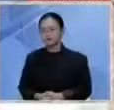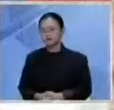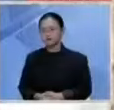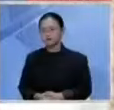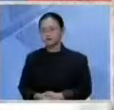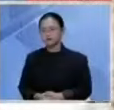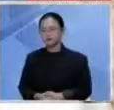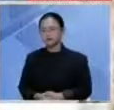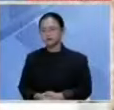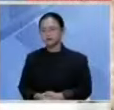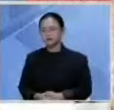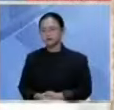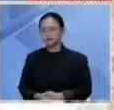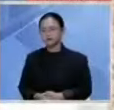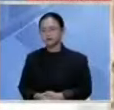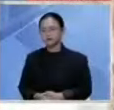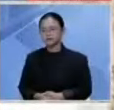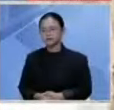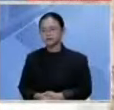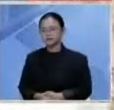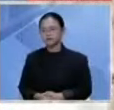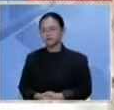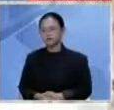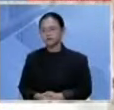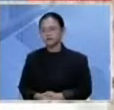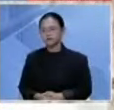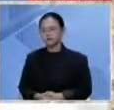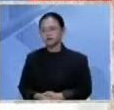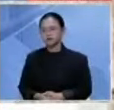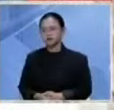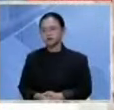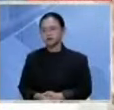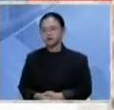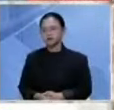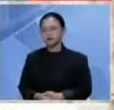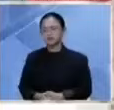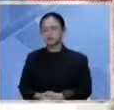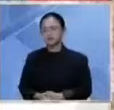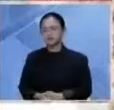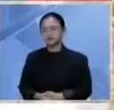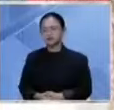yang tepat untuk kami. Karena kami ingin ke depannya, kami ingin makmur.